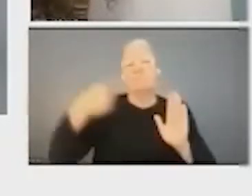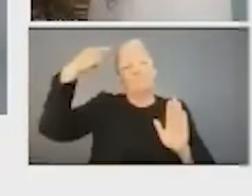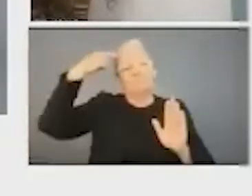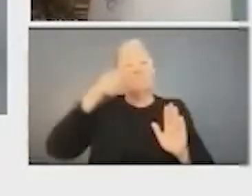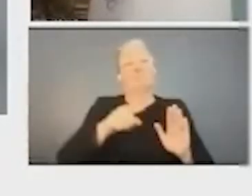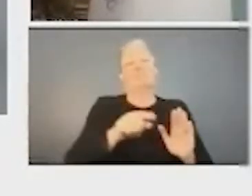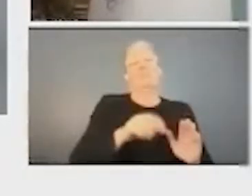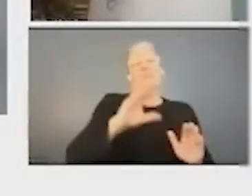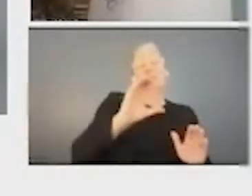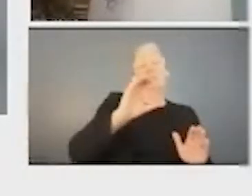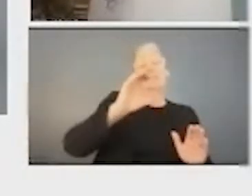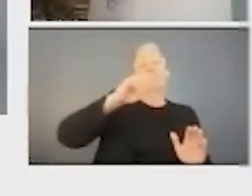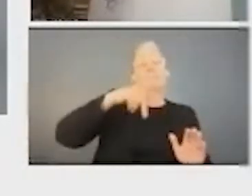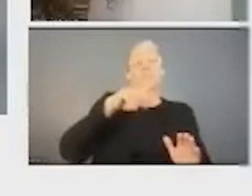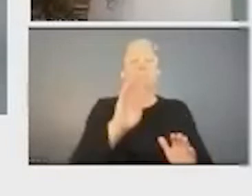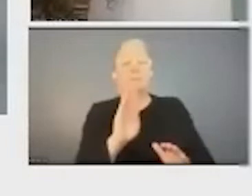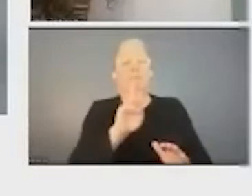خصوصا ما بعد